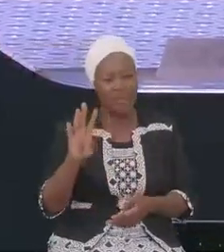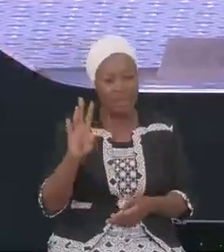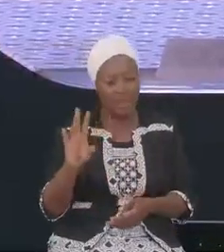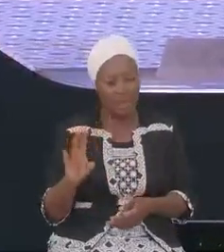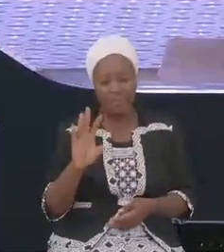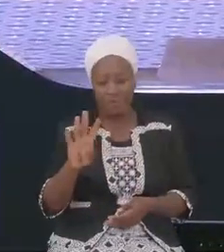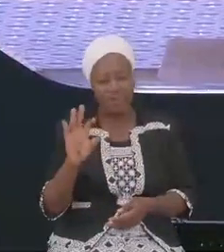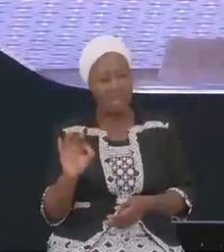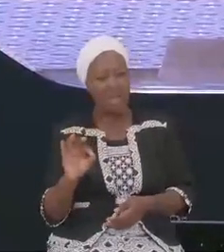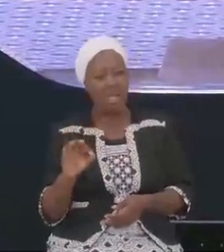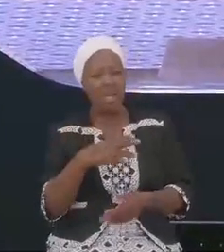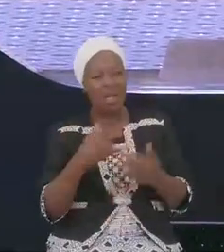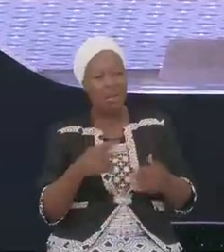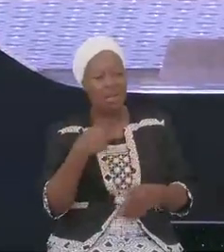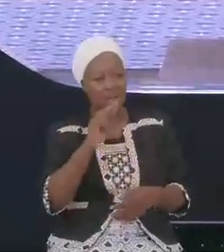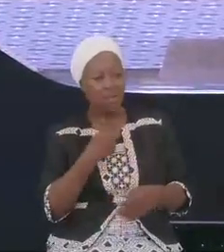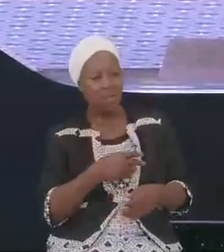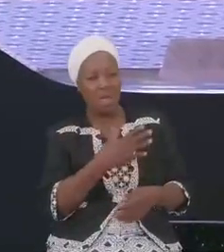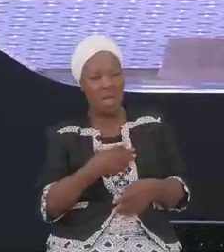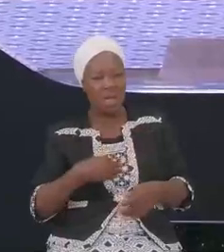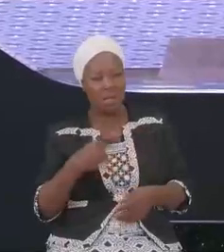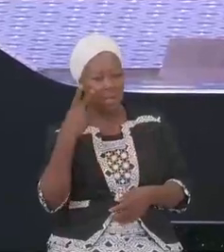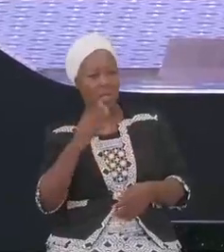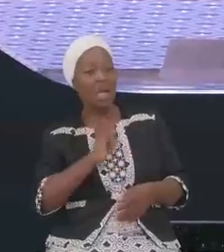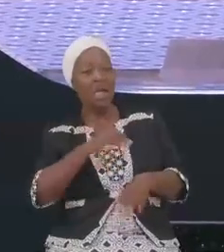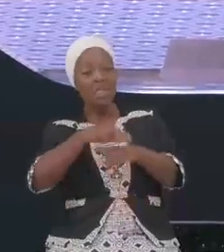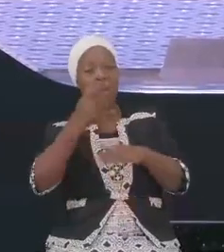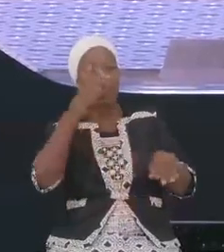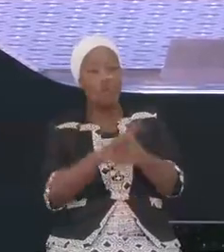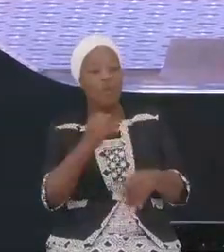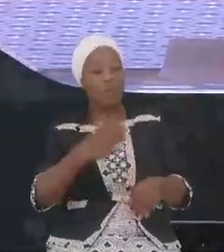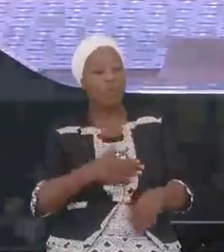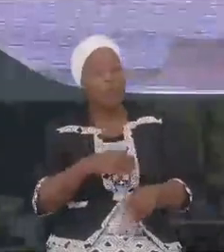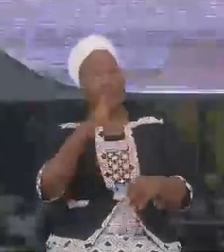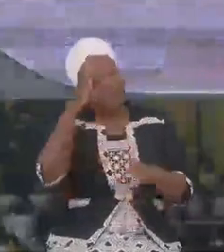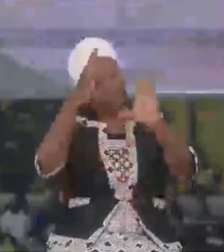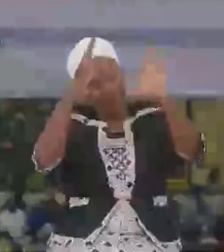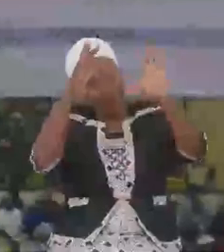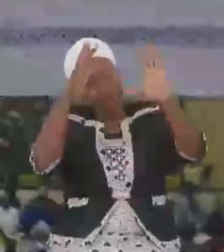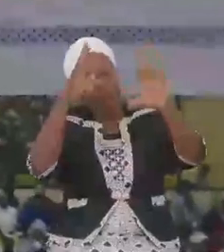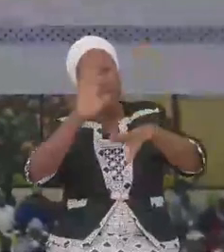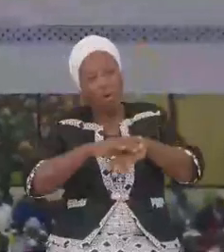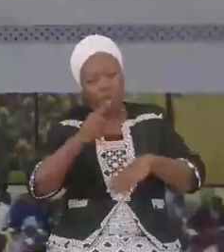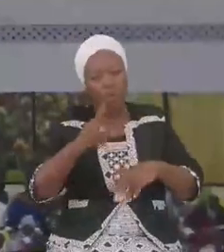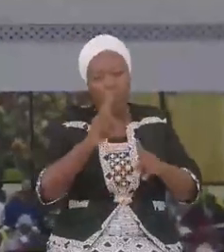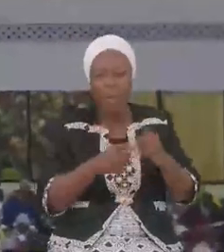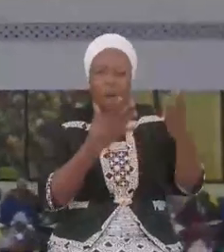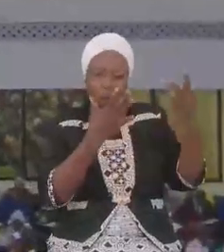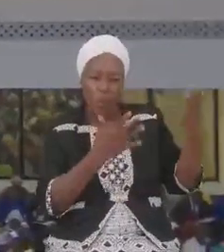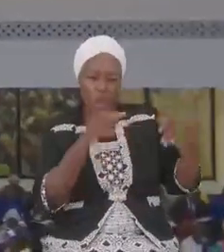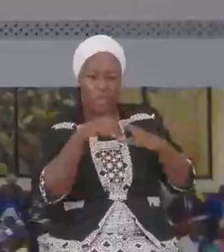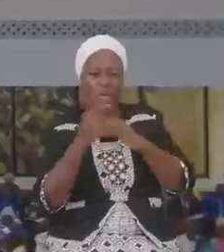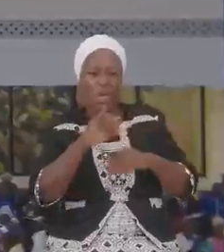49 nous dit, « Et voici, j'enverrai sur vous ce que mon Père a promis. » Mais vous restez dans